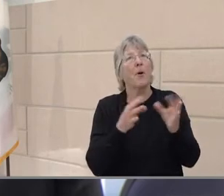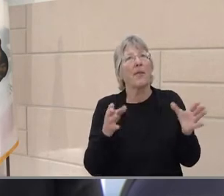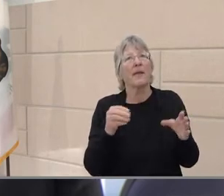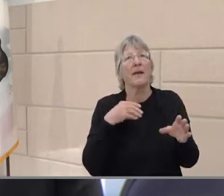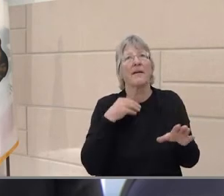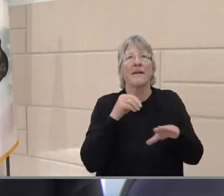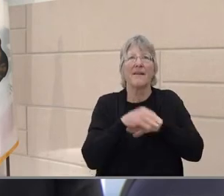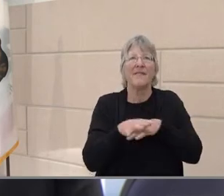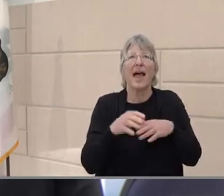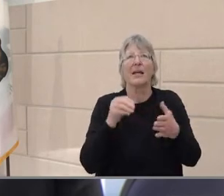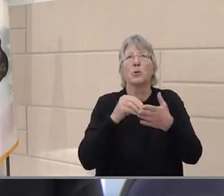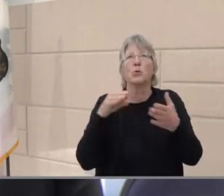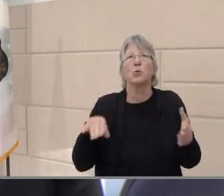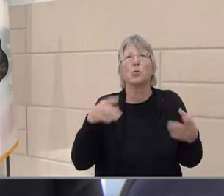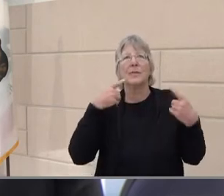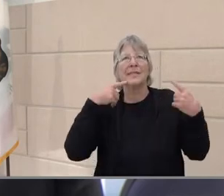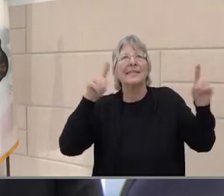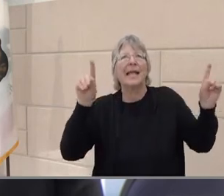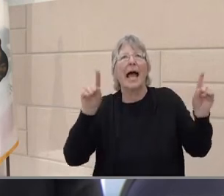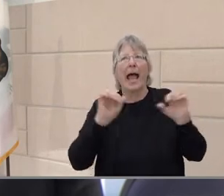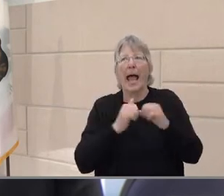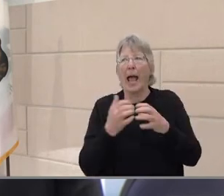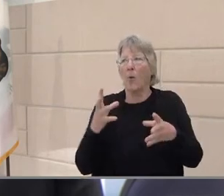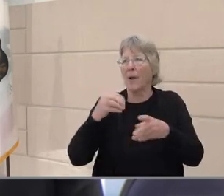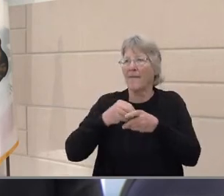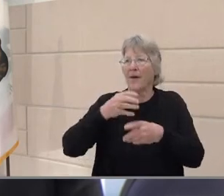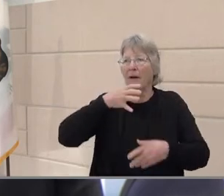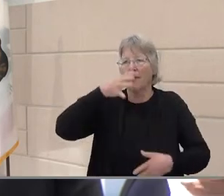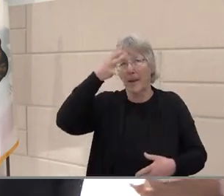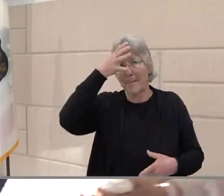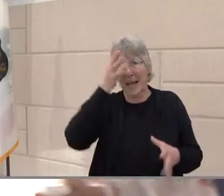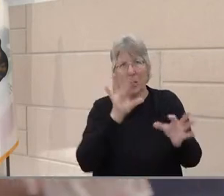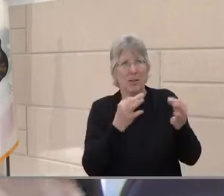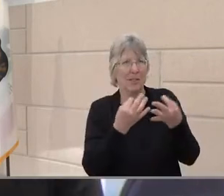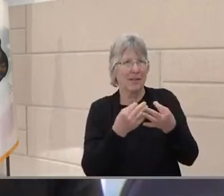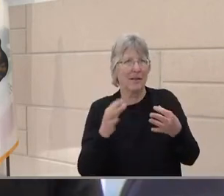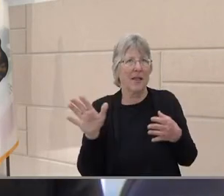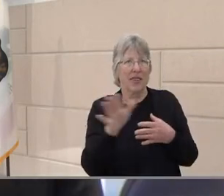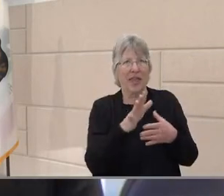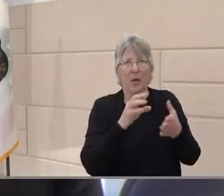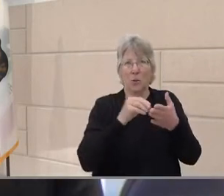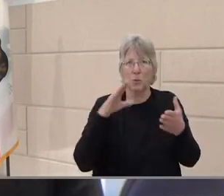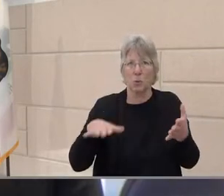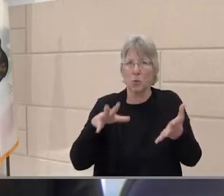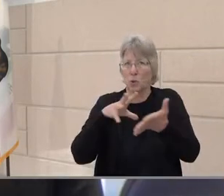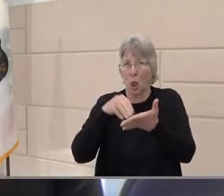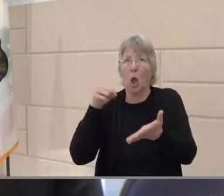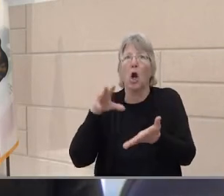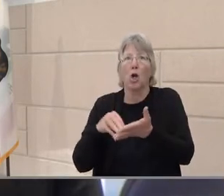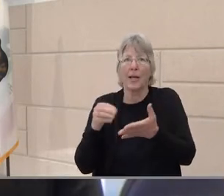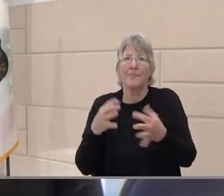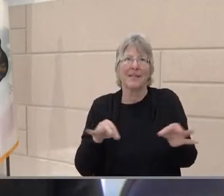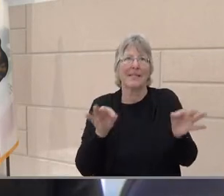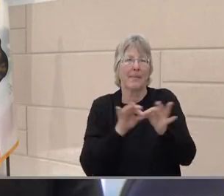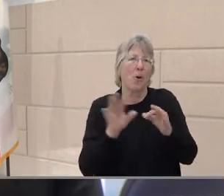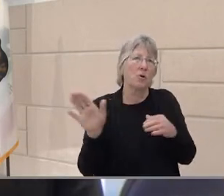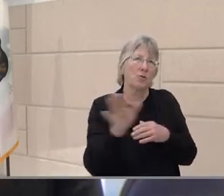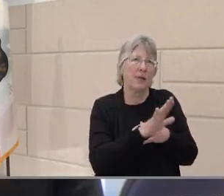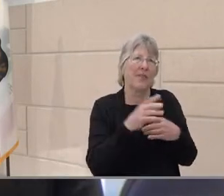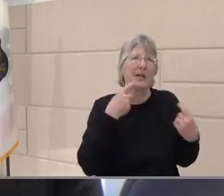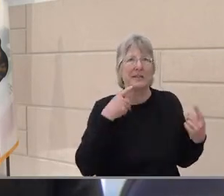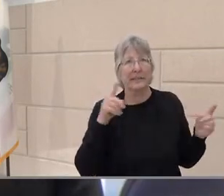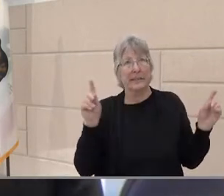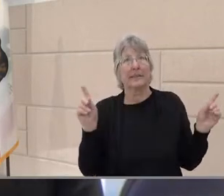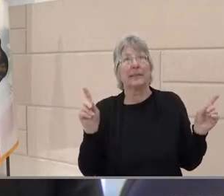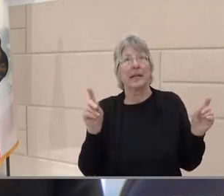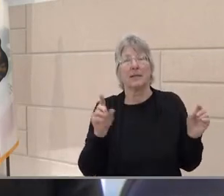ងហើយអ្វីដែលវាជាលទ្ធផលប៉ះពាល់ដែរទៅកាន់សិស្សហើយក្នុងការតាក់ទាញចំណាយពីមេ